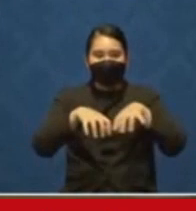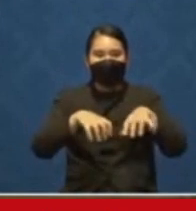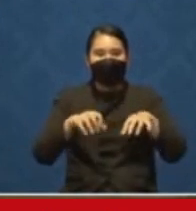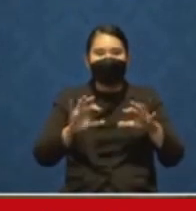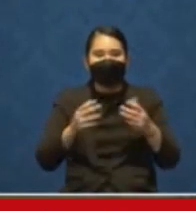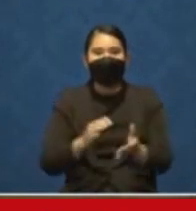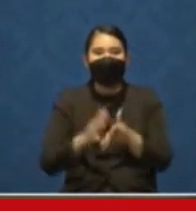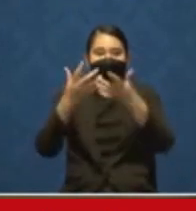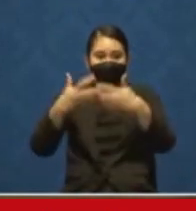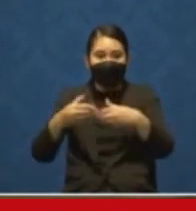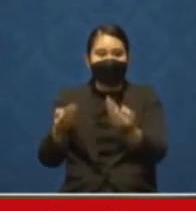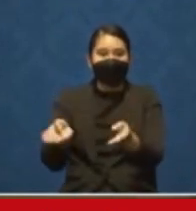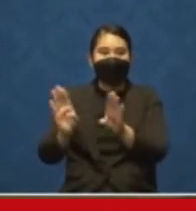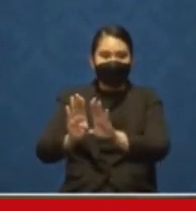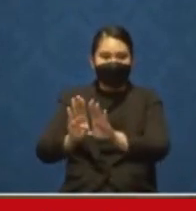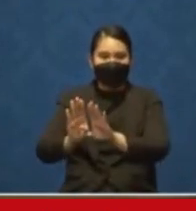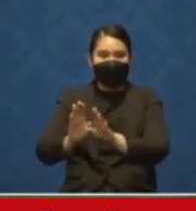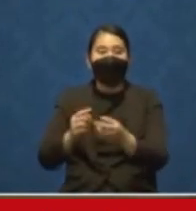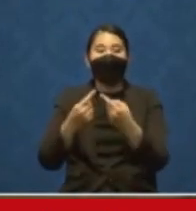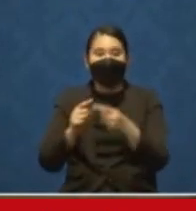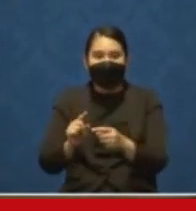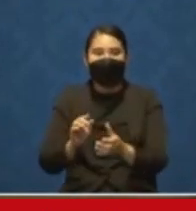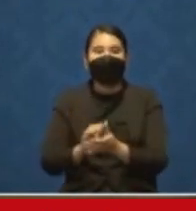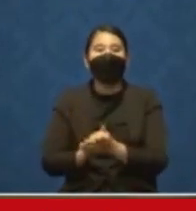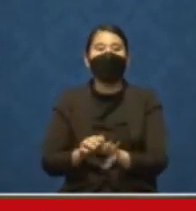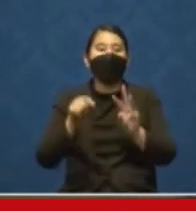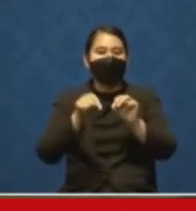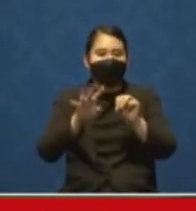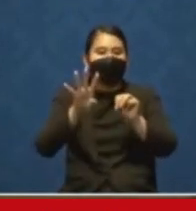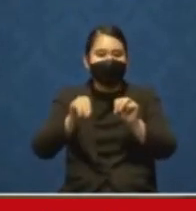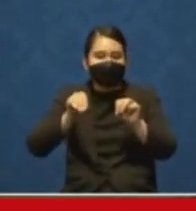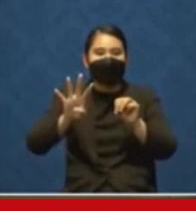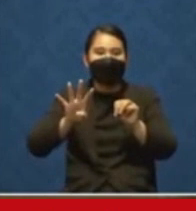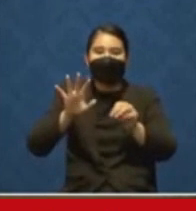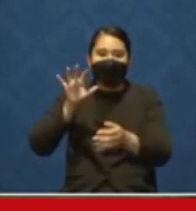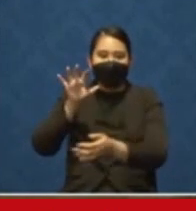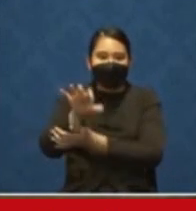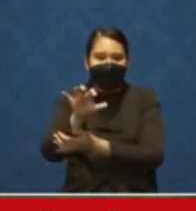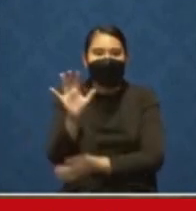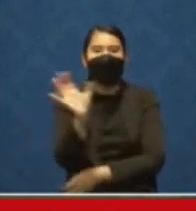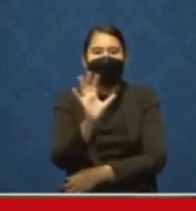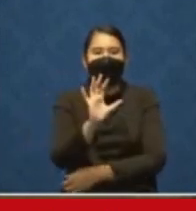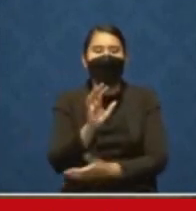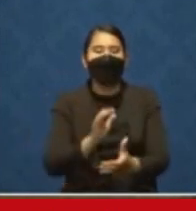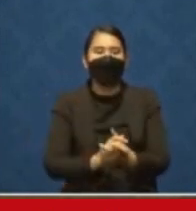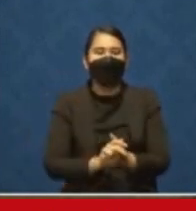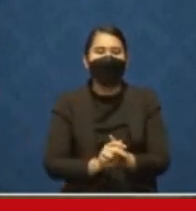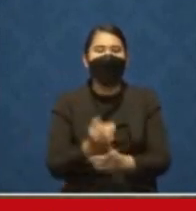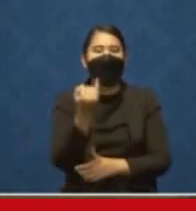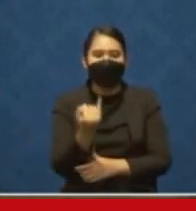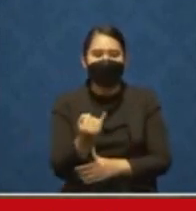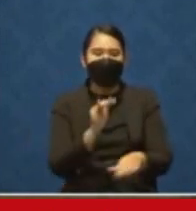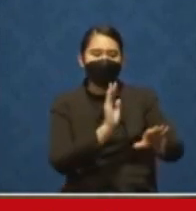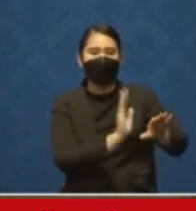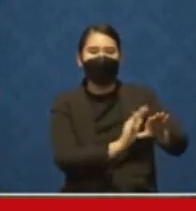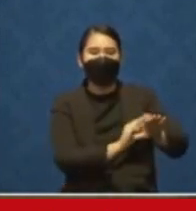กลุ่มที่ต้องกระทบกับอาชีพแล้วต้องมาหาวิธีการจัดการดีๆแต่ถ้าจัดการไม่ได้เจ้าจะปิดเขาก็